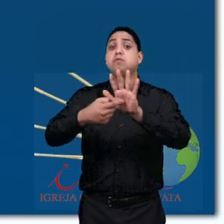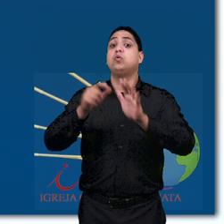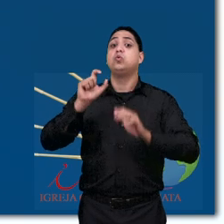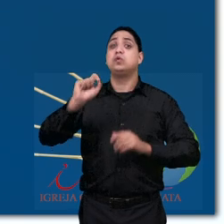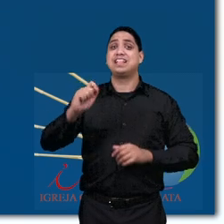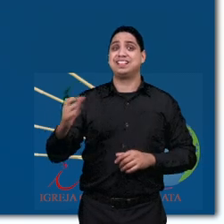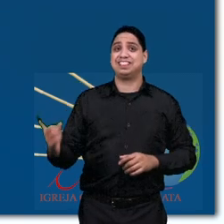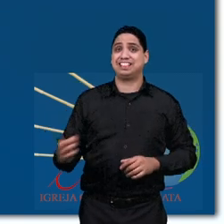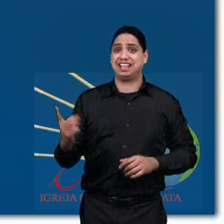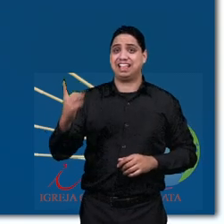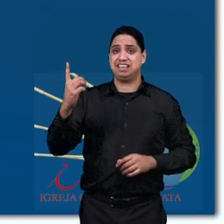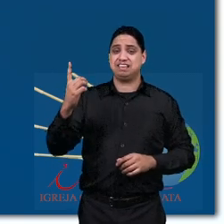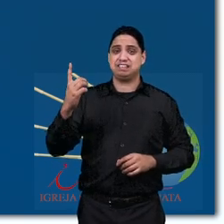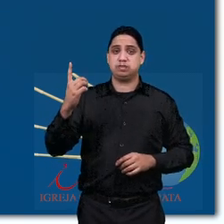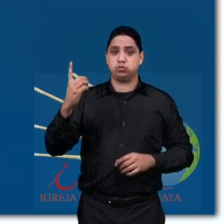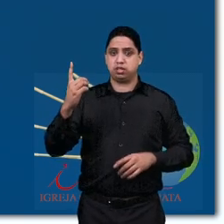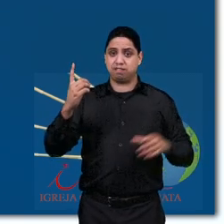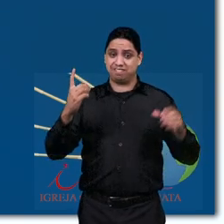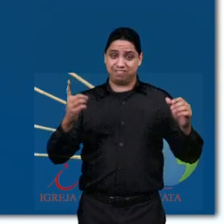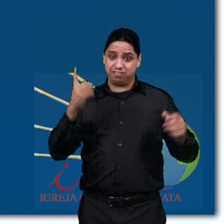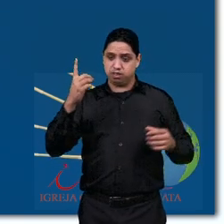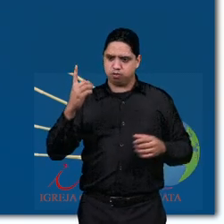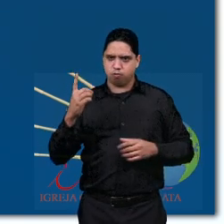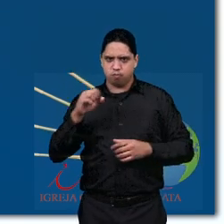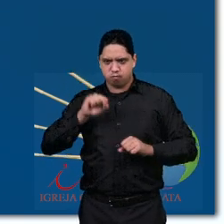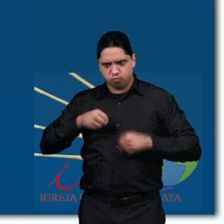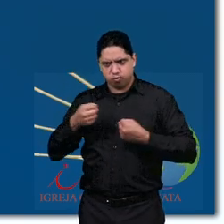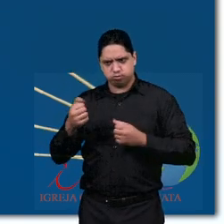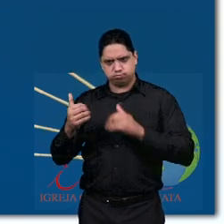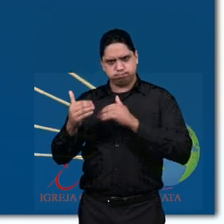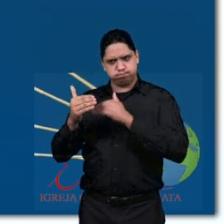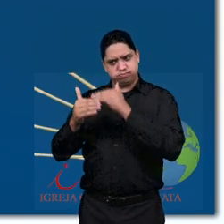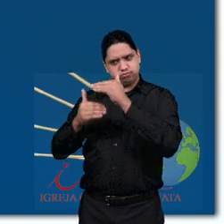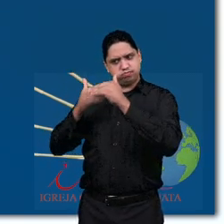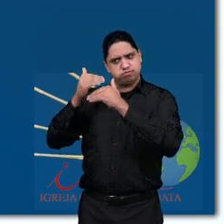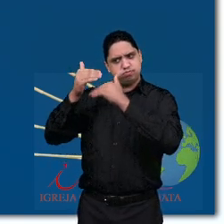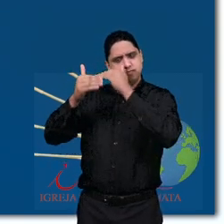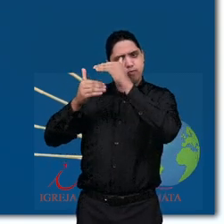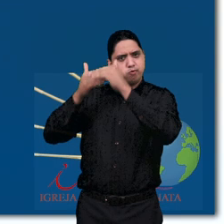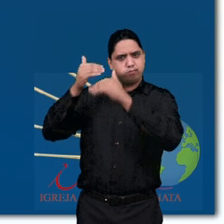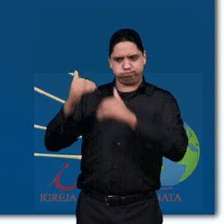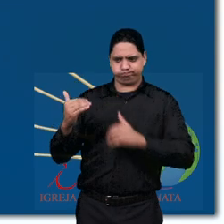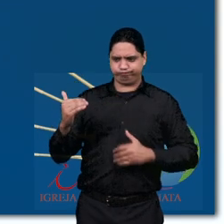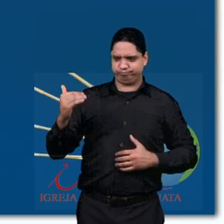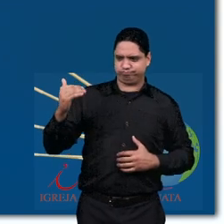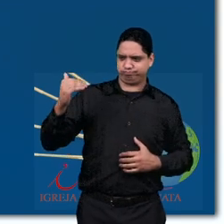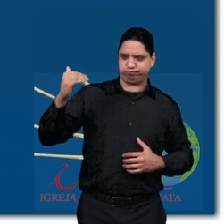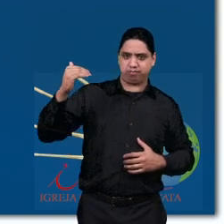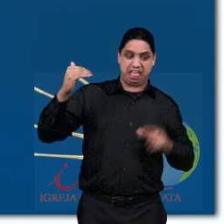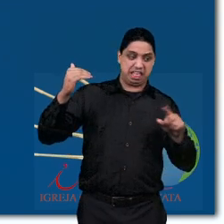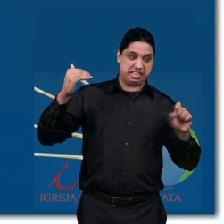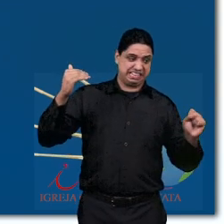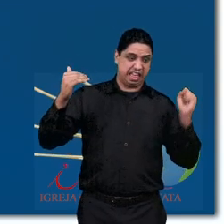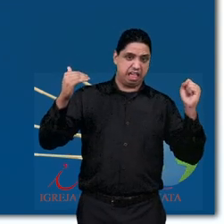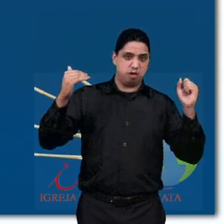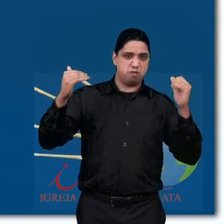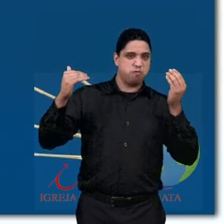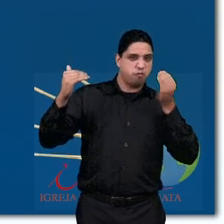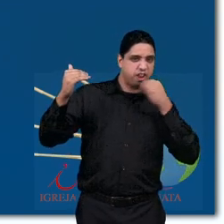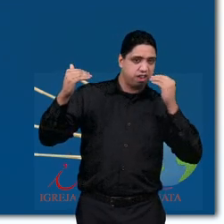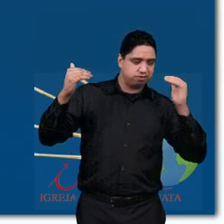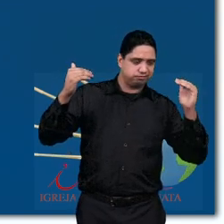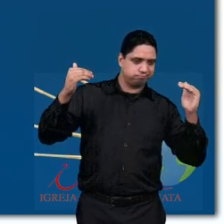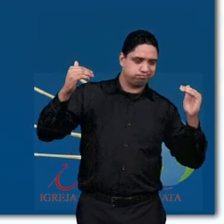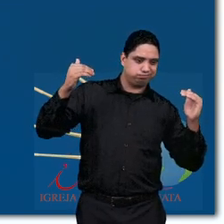se fortifiait, mais la maison de Saül s'affaiblissait. 2 Samuel 3:1. Je veux dire, frères